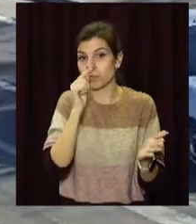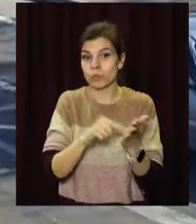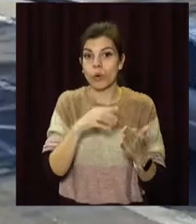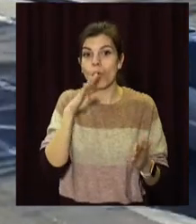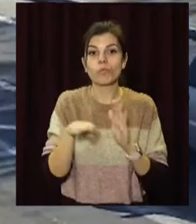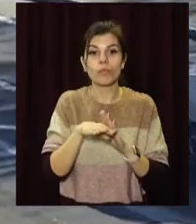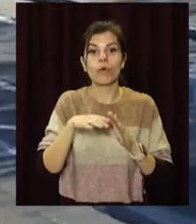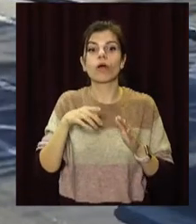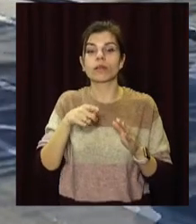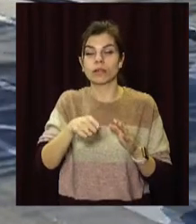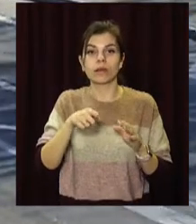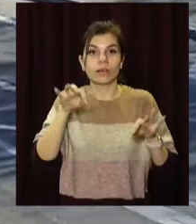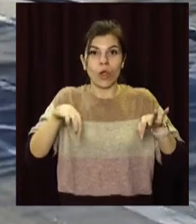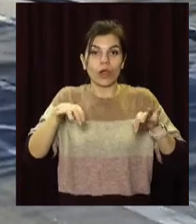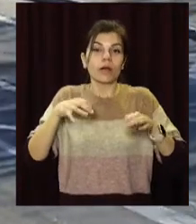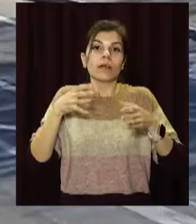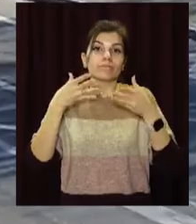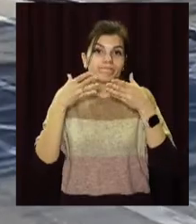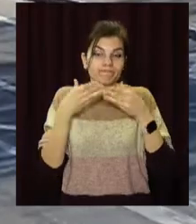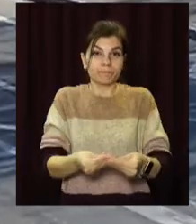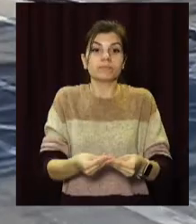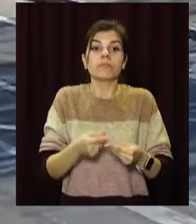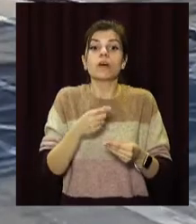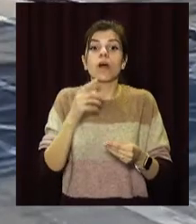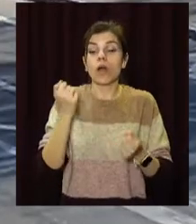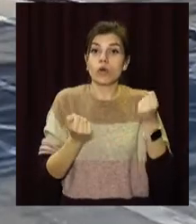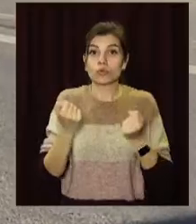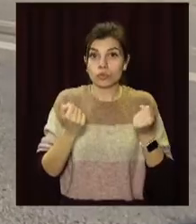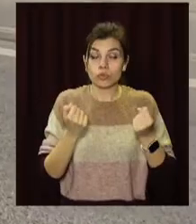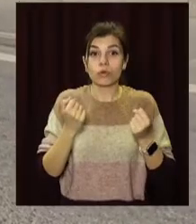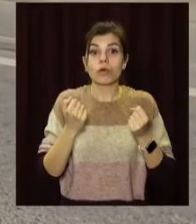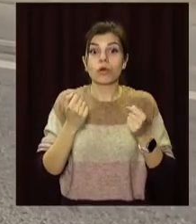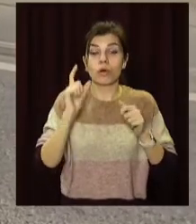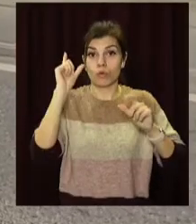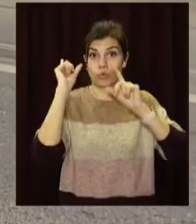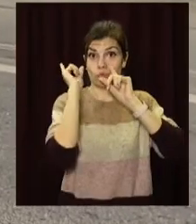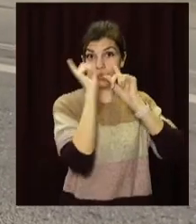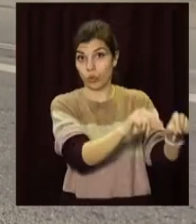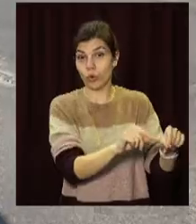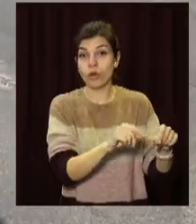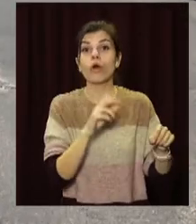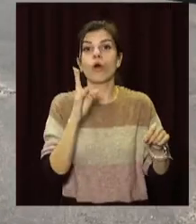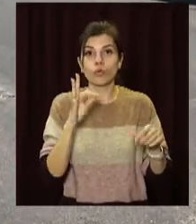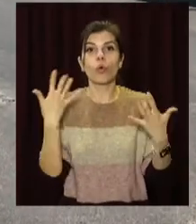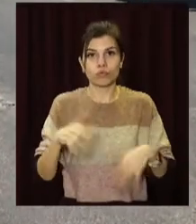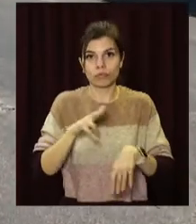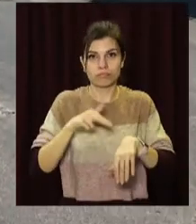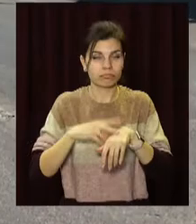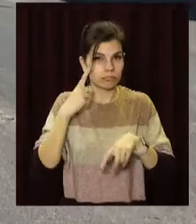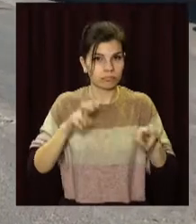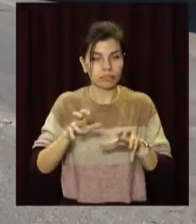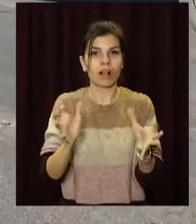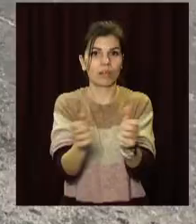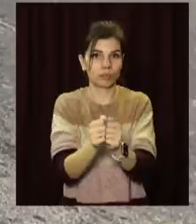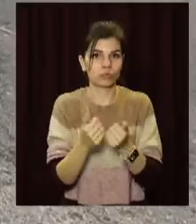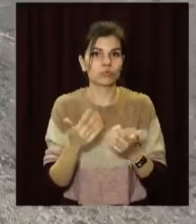колеса фури і загинула на місці. Кермувальник після ДТП поїхав з місця аварії, втім його вже розшукали правоохоронці.